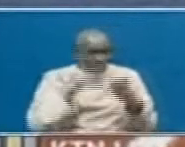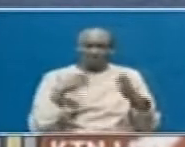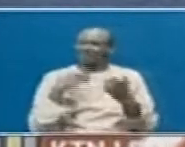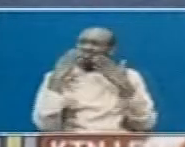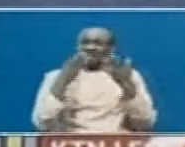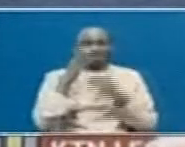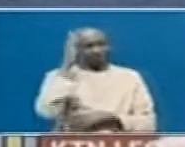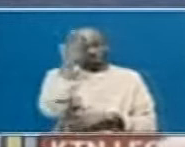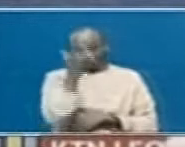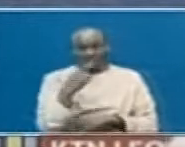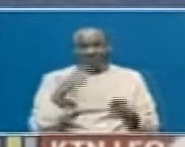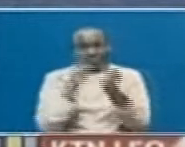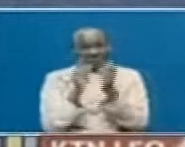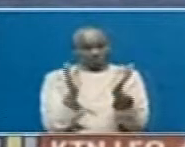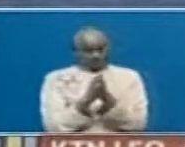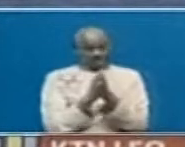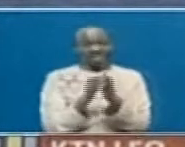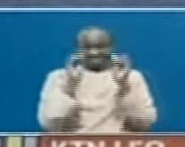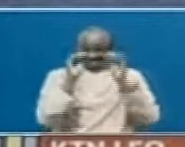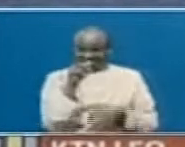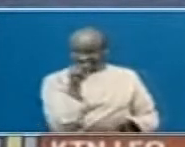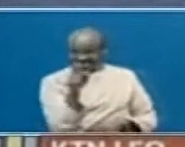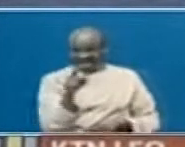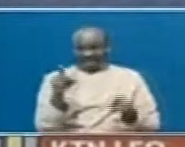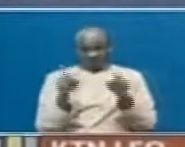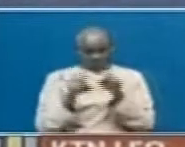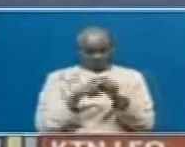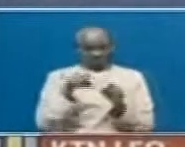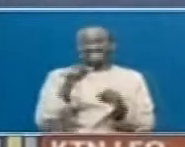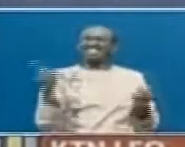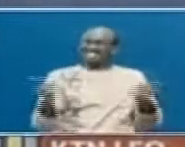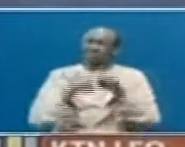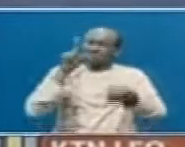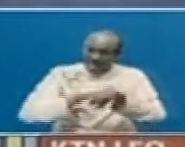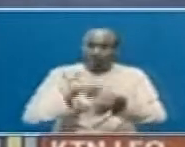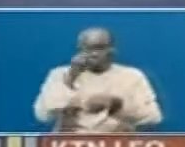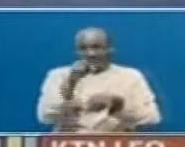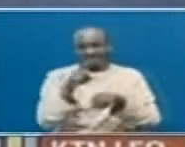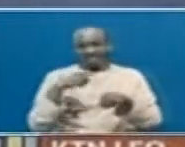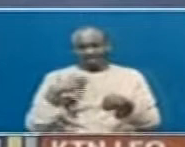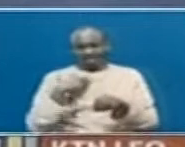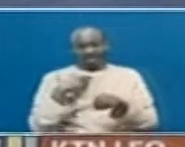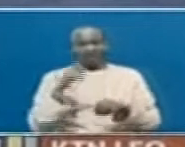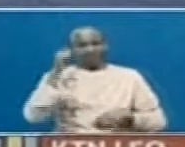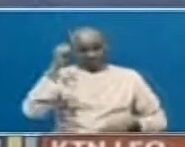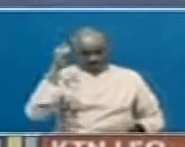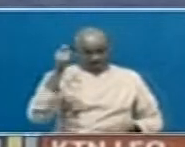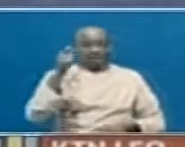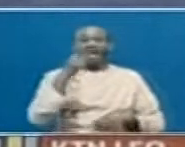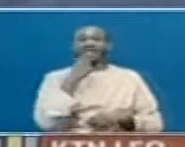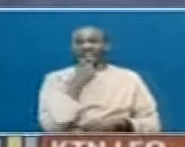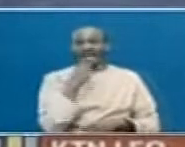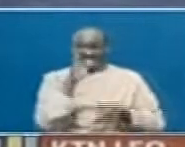Mungu kwanza ni kukutana na Mwalimu Esonga na Akwabi wakati mmoja. Mmoja ni mtunzi wa fimbo ya Nyayo na mmoja